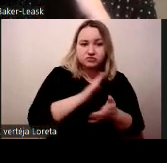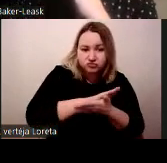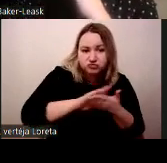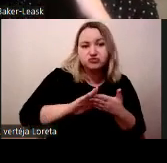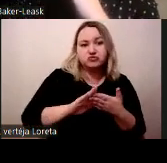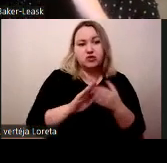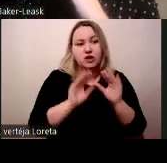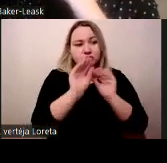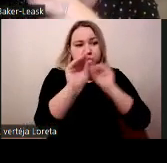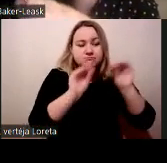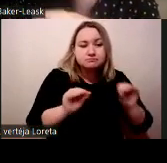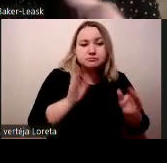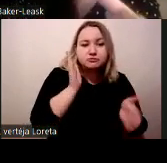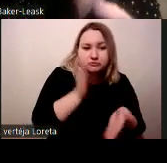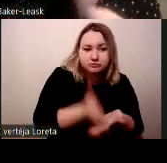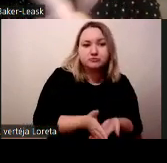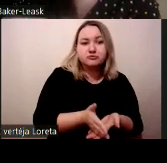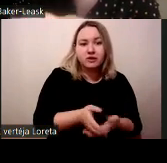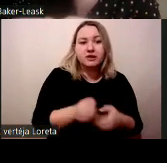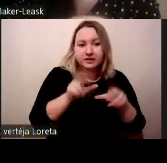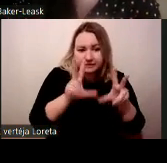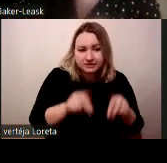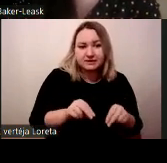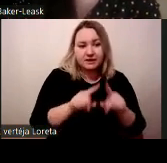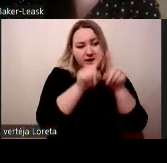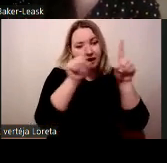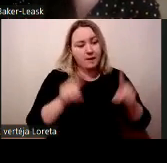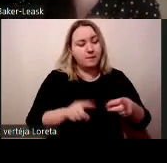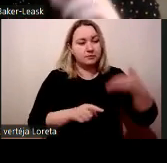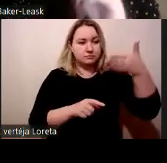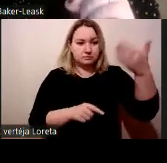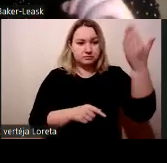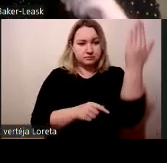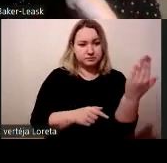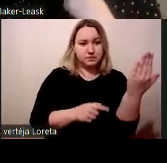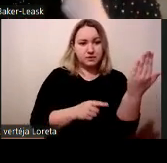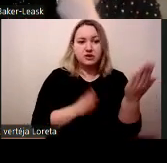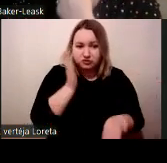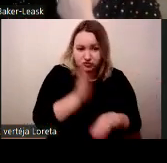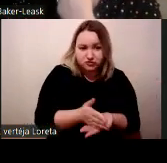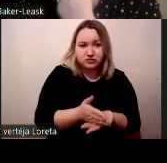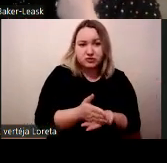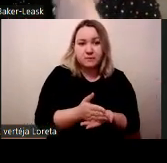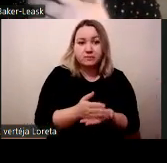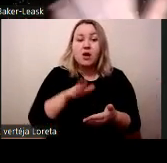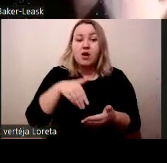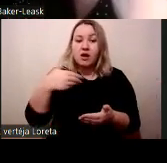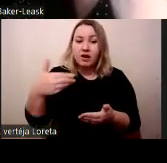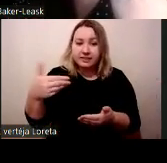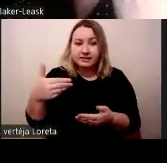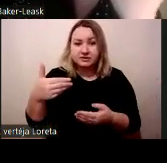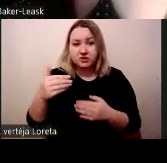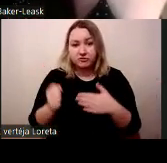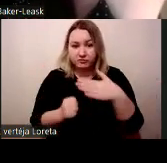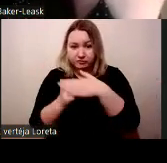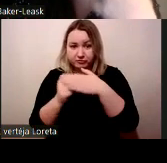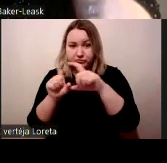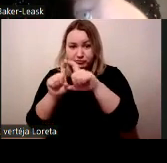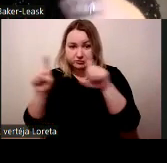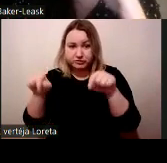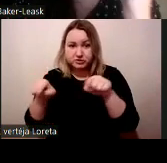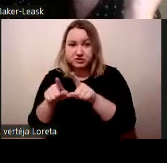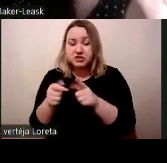parodyta. Ir kai kurios knygos tikrai žiūri viršeliais į vaikus. O dešinėje viršuje jūs matote